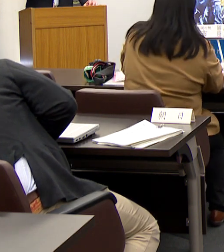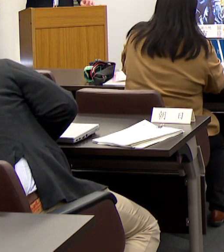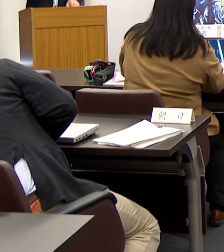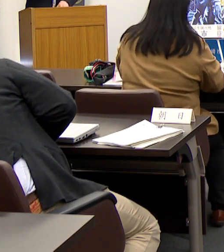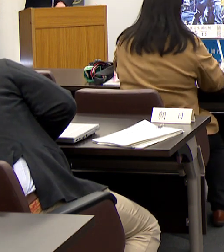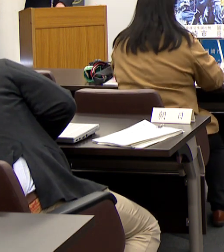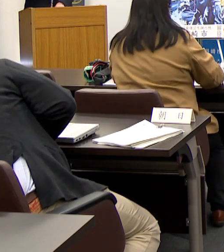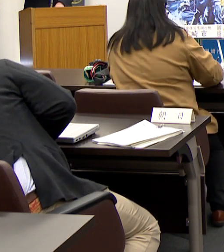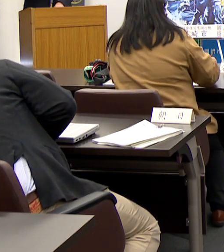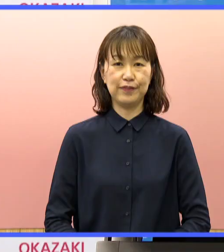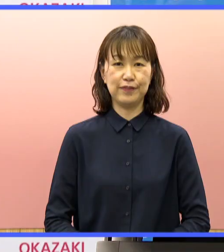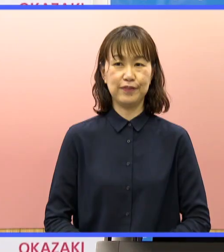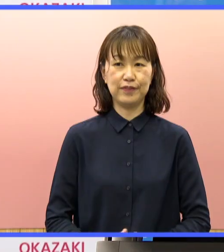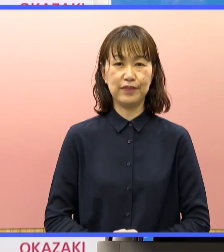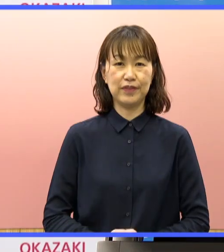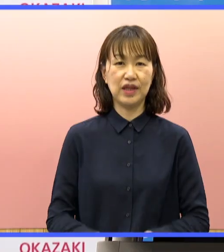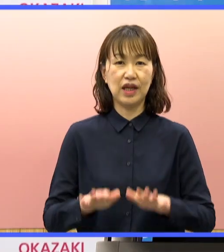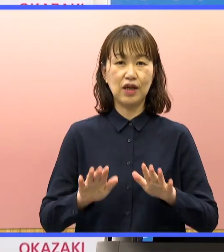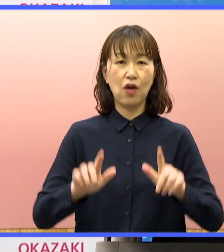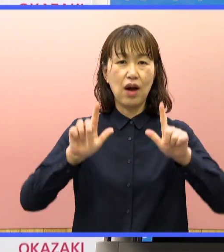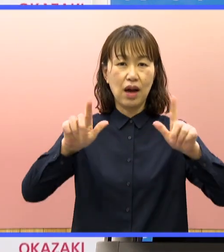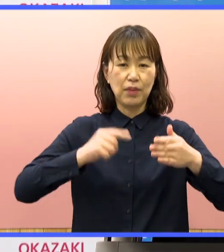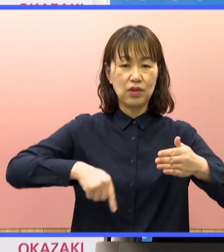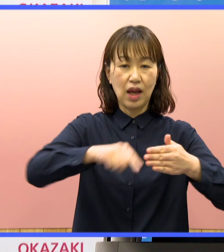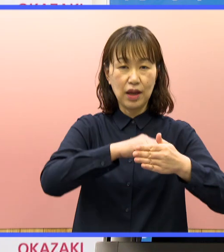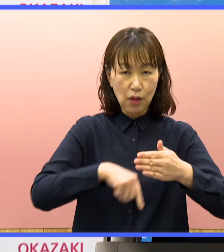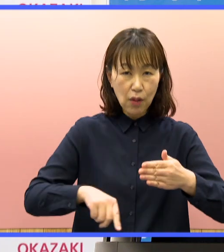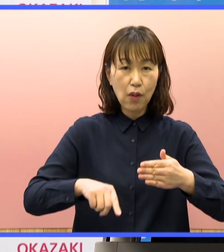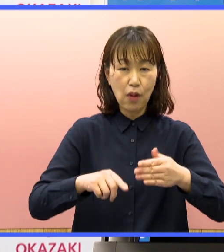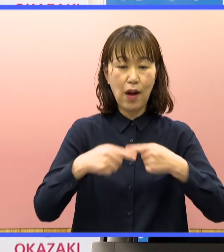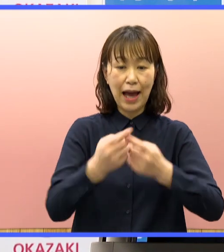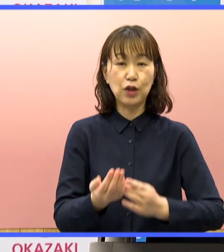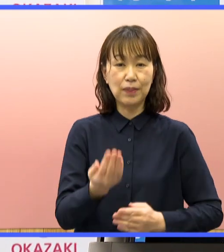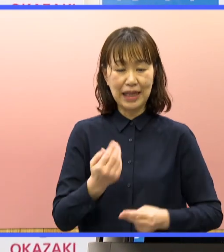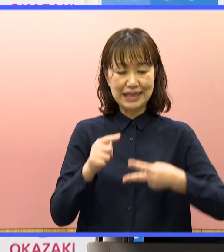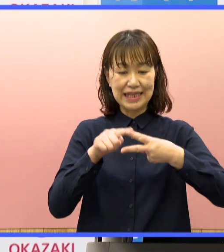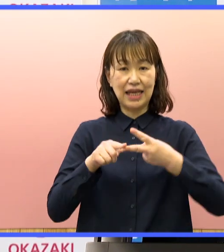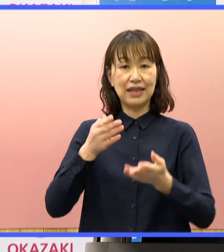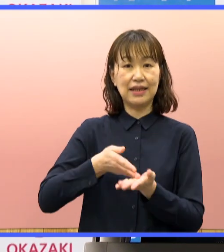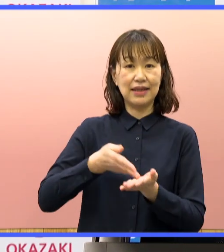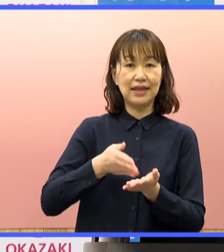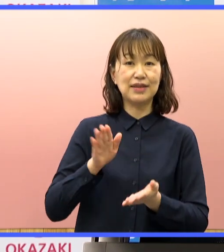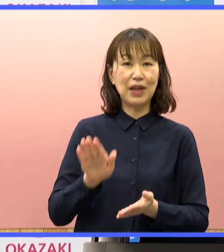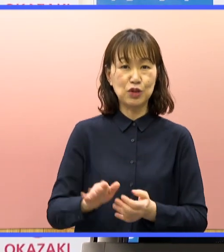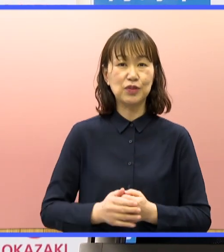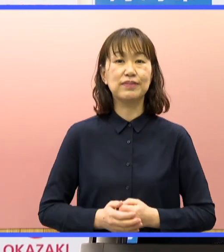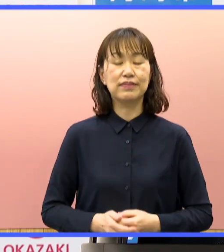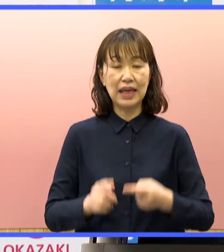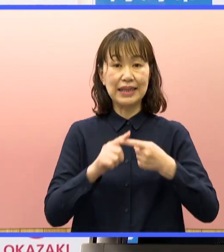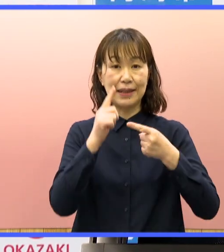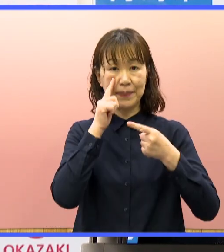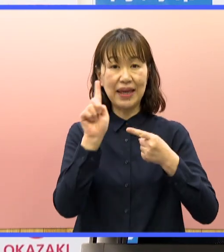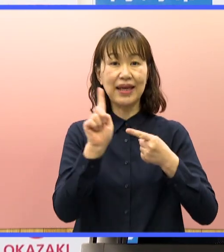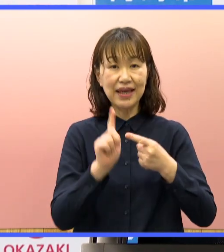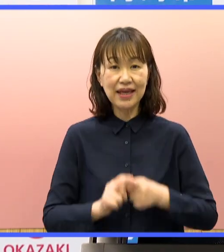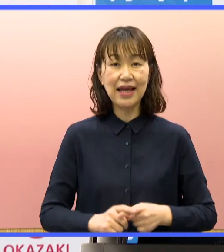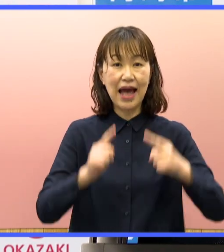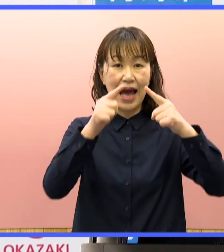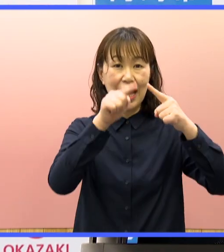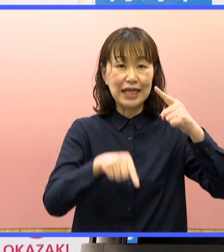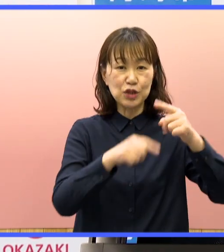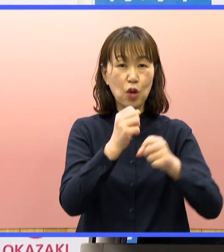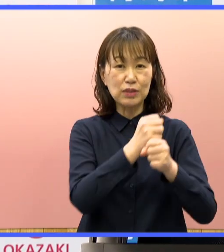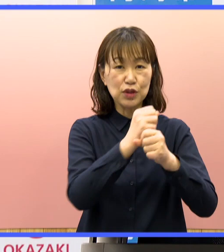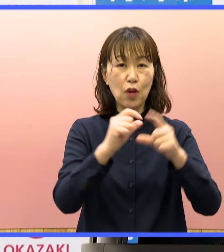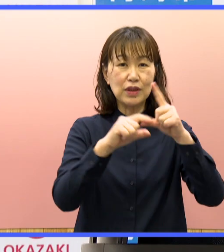。 本日の発表内容に入る前に2点お話をさせていただきます。まず1点目として八丁味噌の